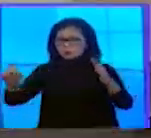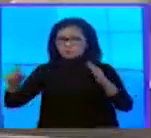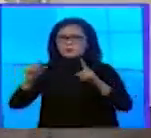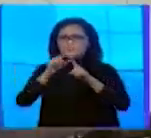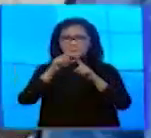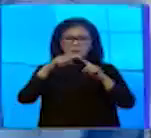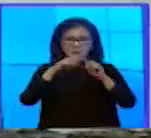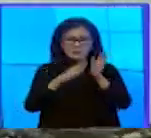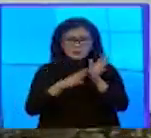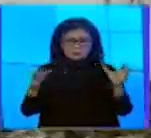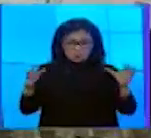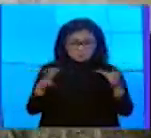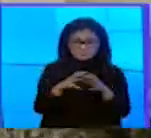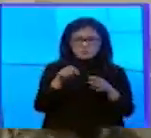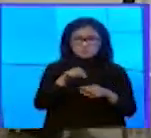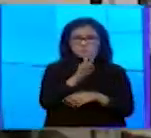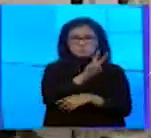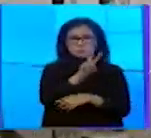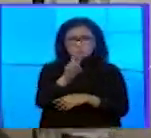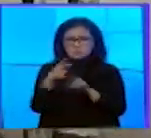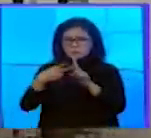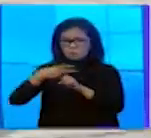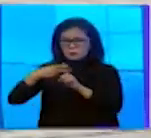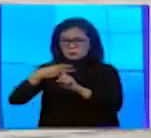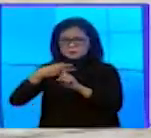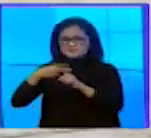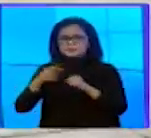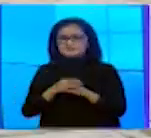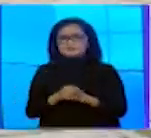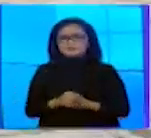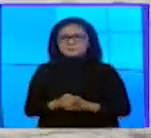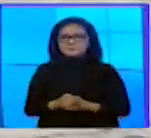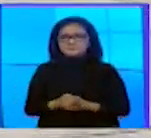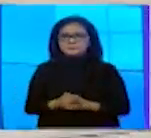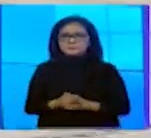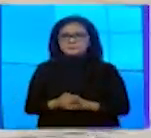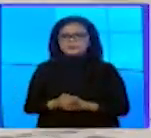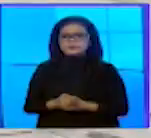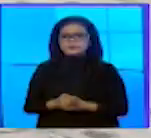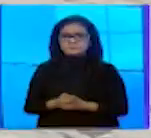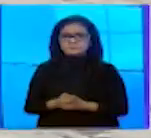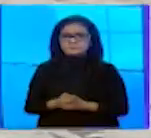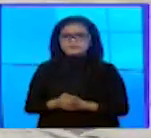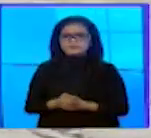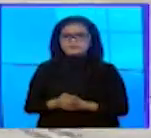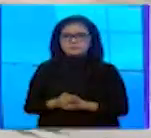akan berlangsung hingga 22 Februari. Dari Cimahi, Jawa Barat, Yuwono melaporkan.